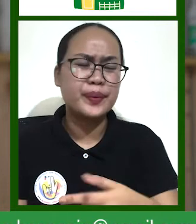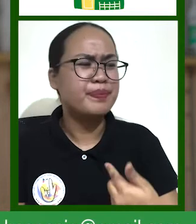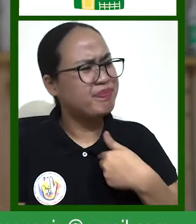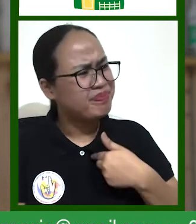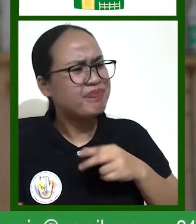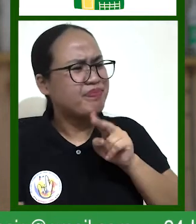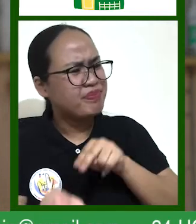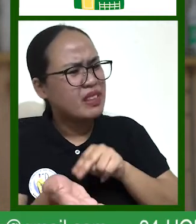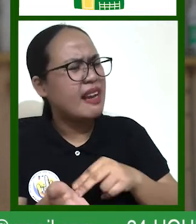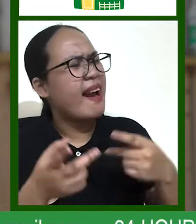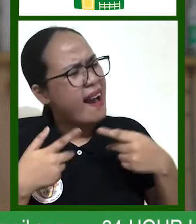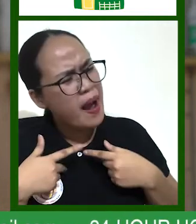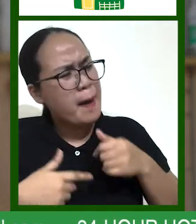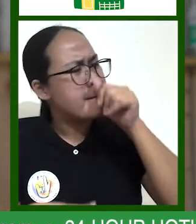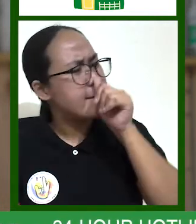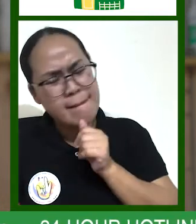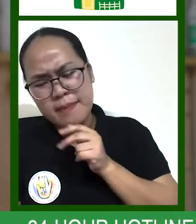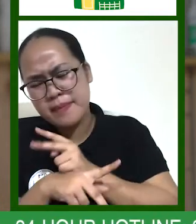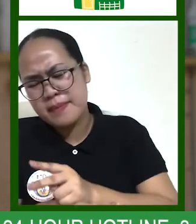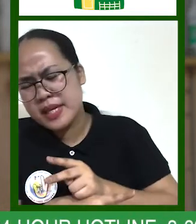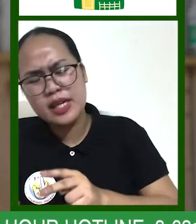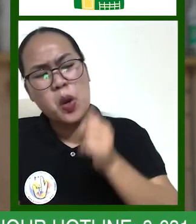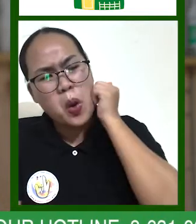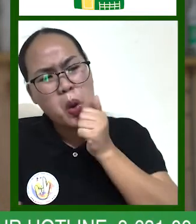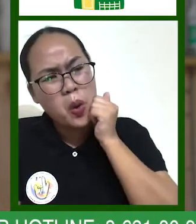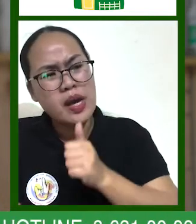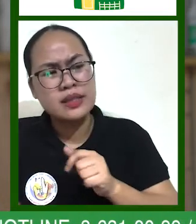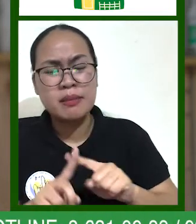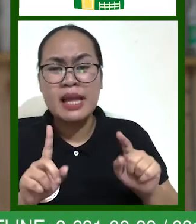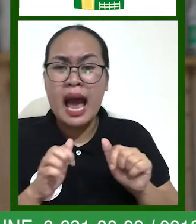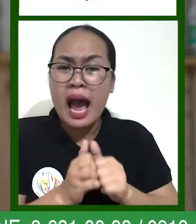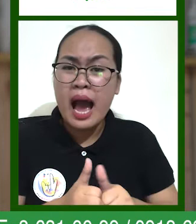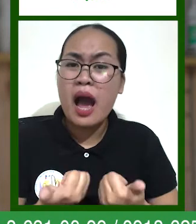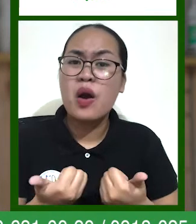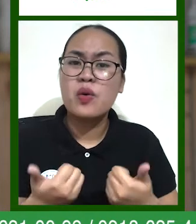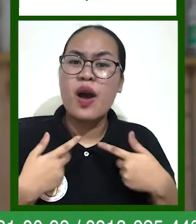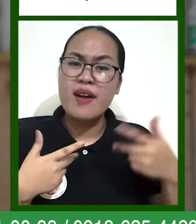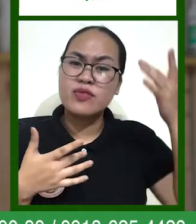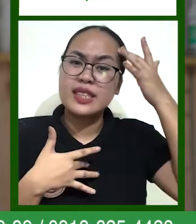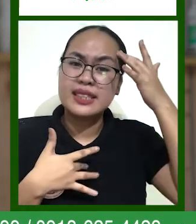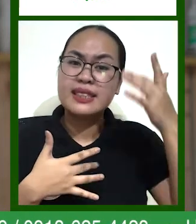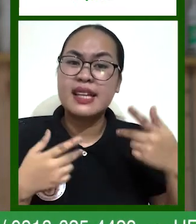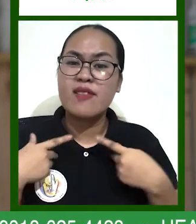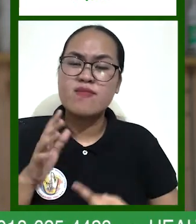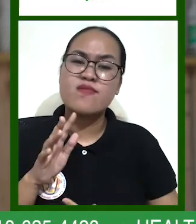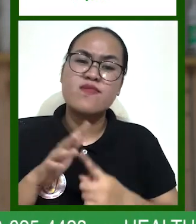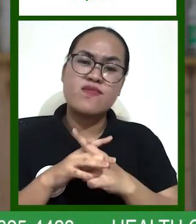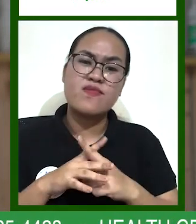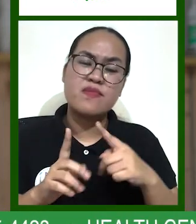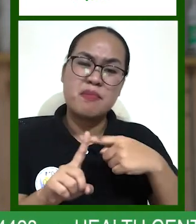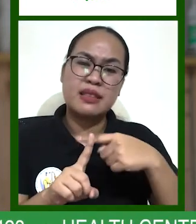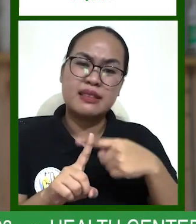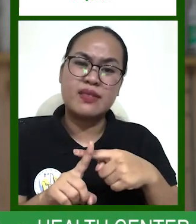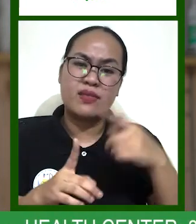still, no, nagkaroon siya ng COVID, nag-positive po siya sa COVID recently. Ang nakapansin naman niya sa huli niyang mga activities is